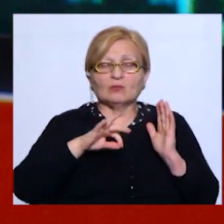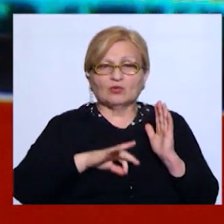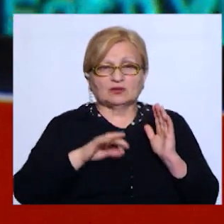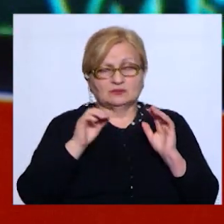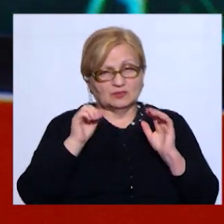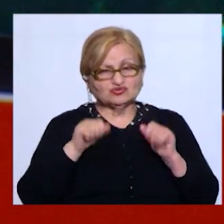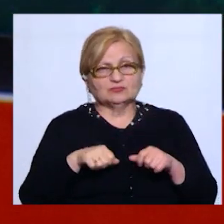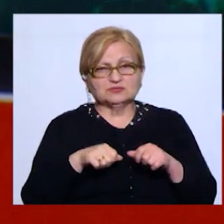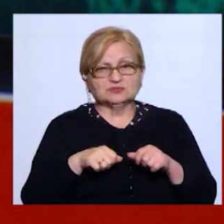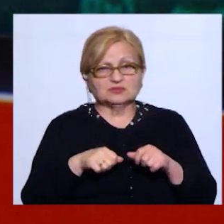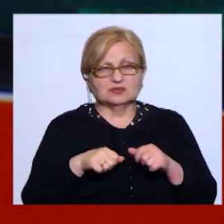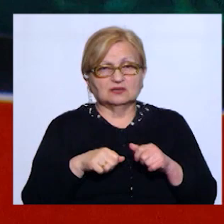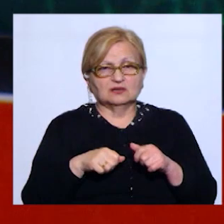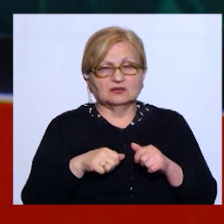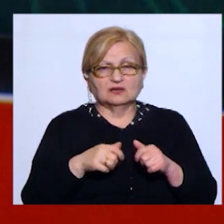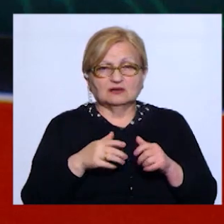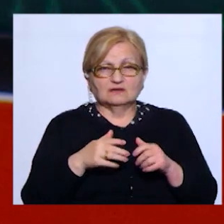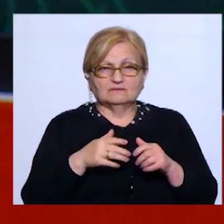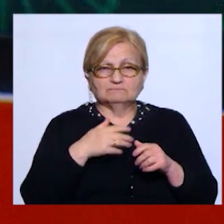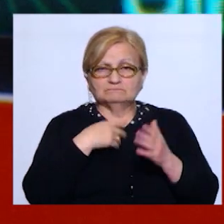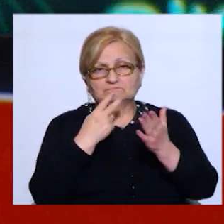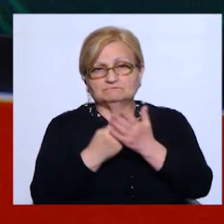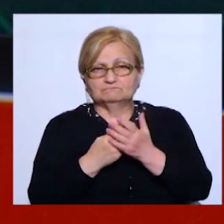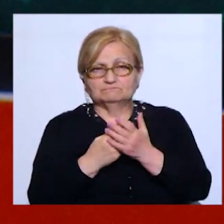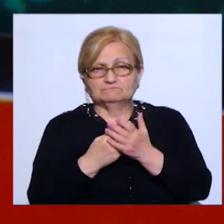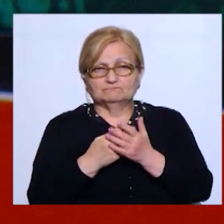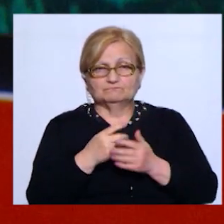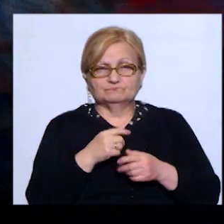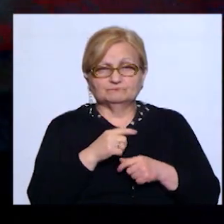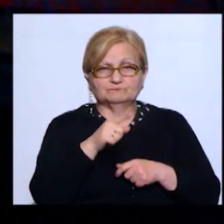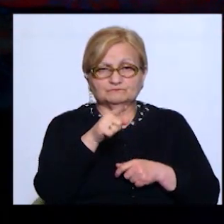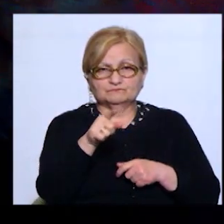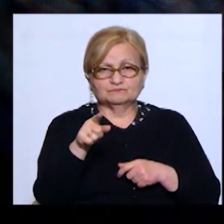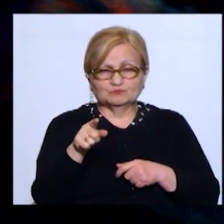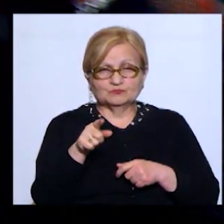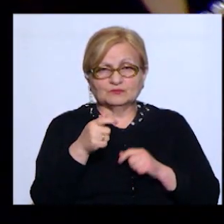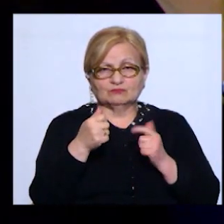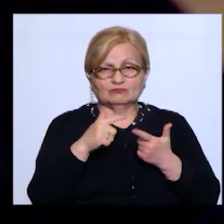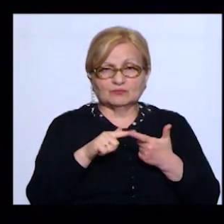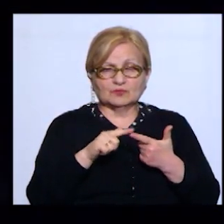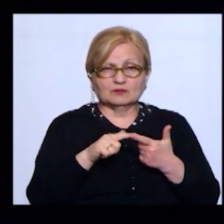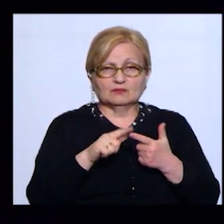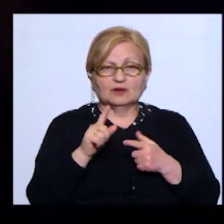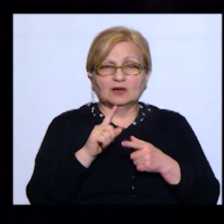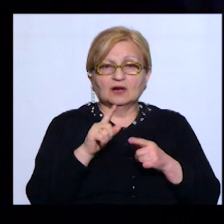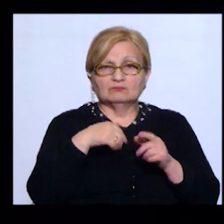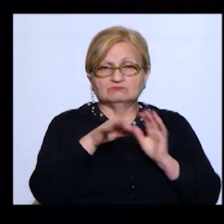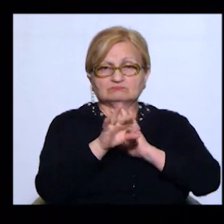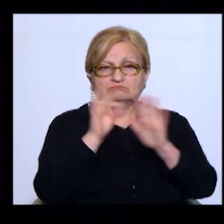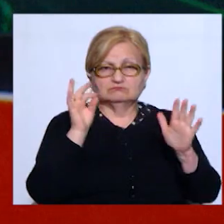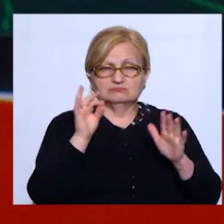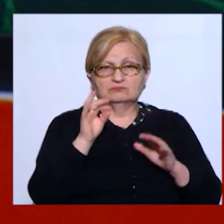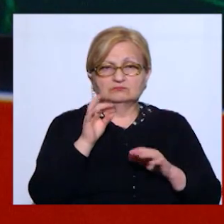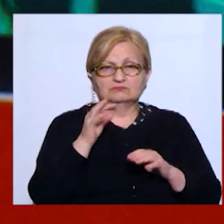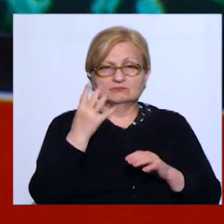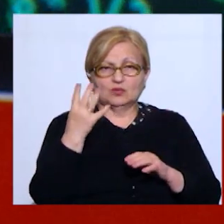რომ აი ამ წირის განტოლება დავწერო? აი თუ შევხედავთ, აი ეს წვეროს კოორდინატი რადგან ვიცი, გამოვარჩევ ამას და რას ვიზამ? წვეროს კოორდინატები